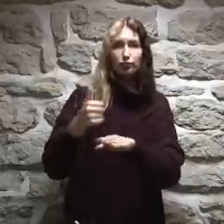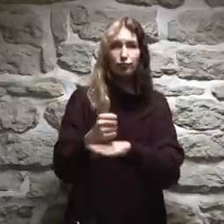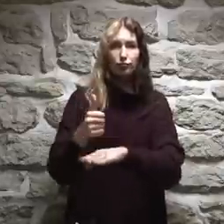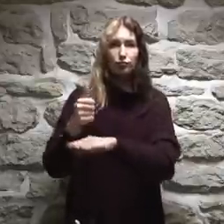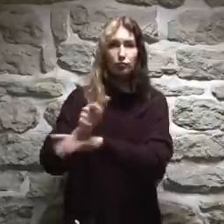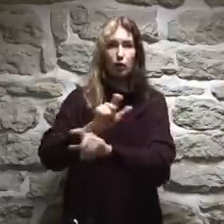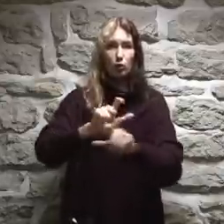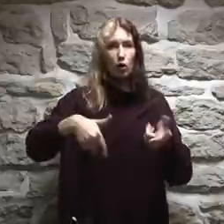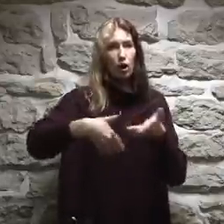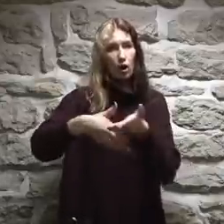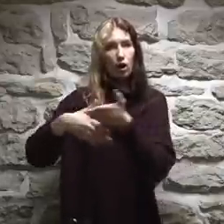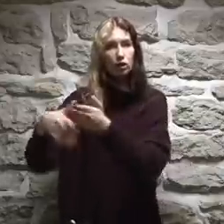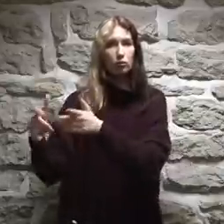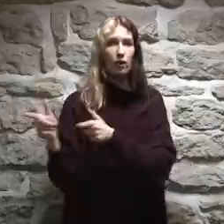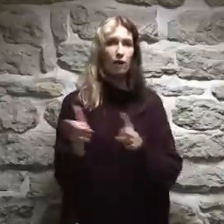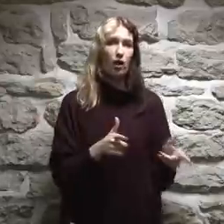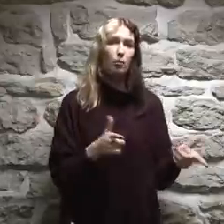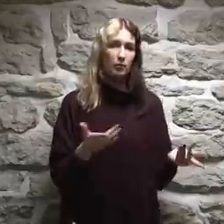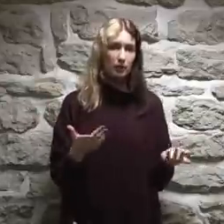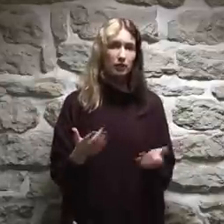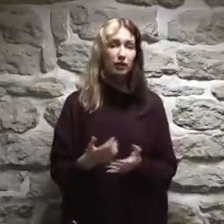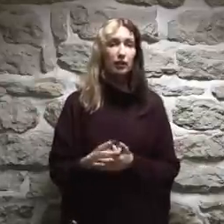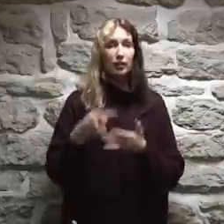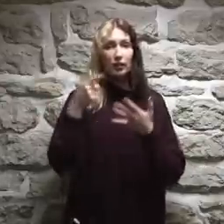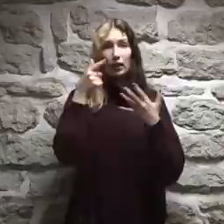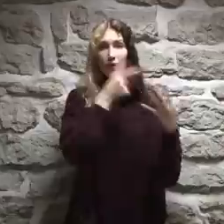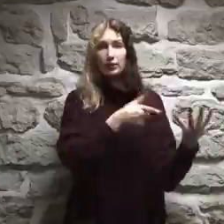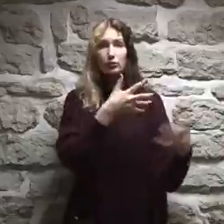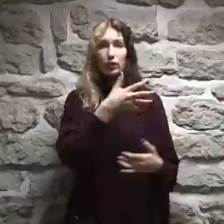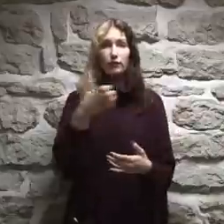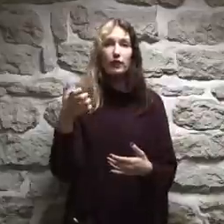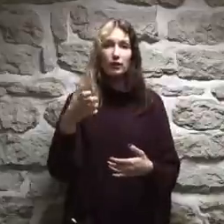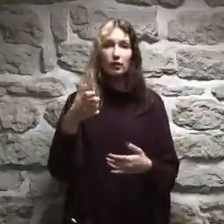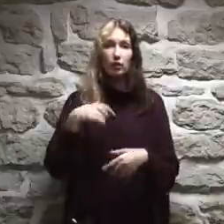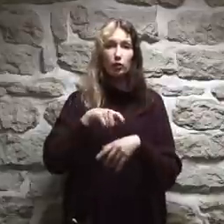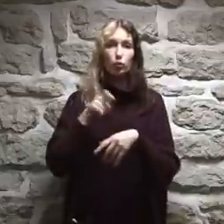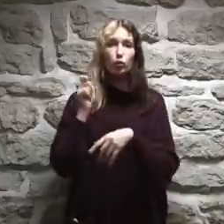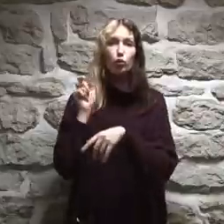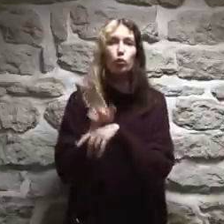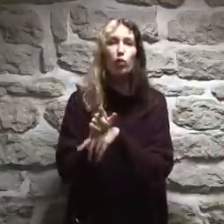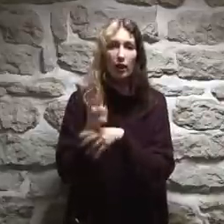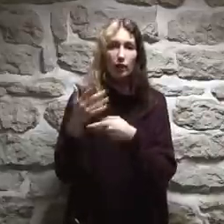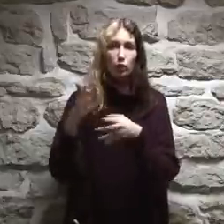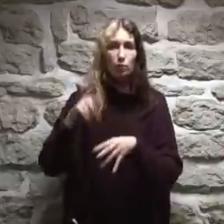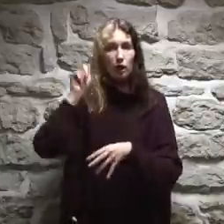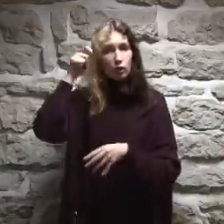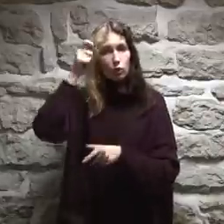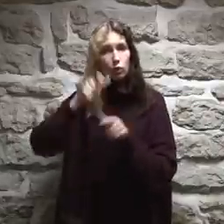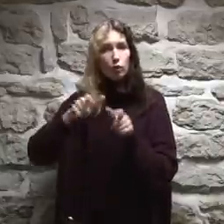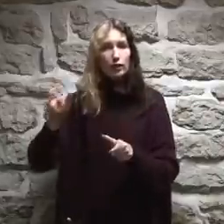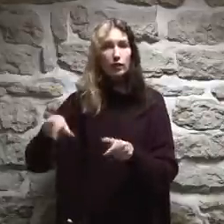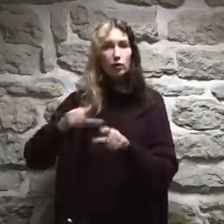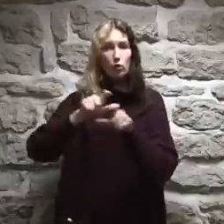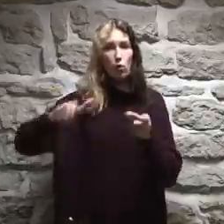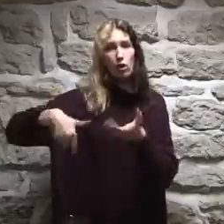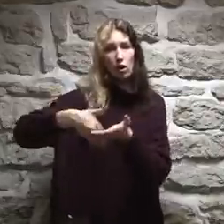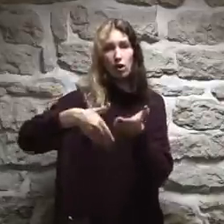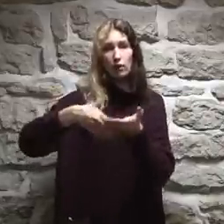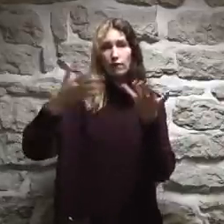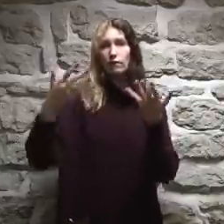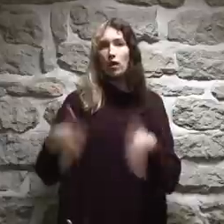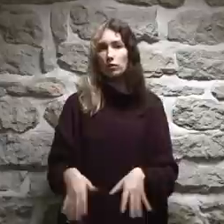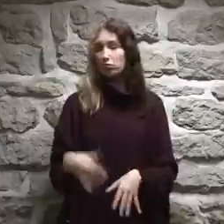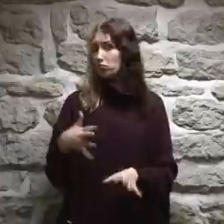appi ja seal on enam kui 7500 tundi on olnud juba tudengid koolidel abiks ja nad